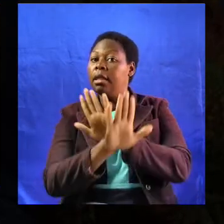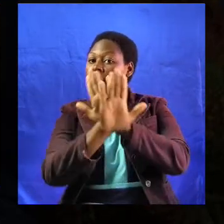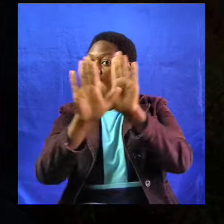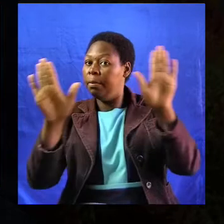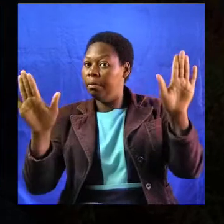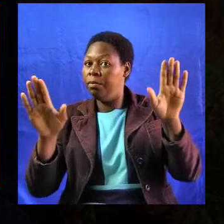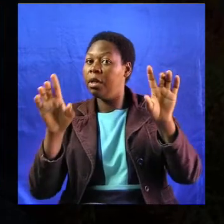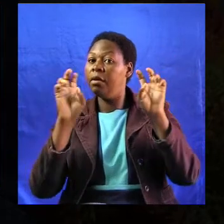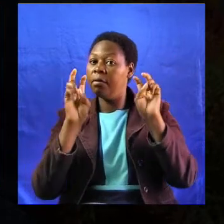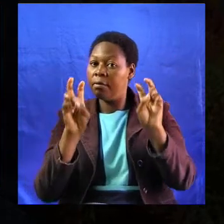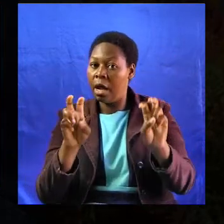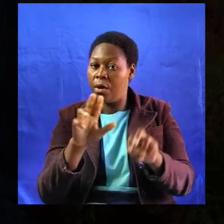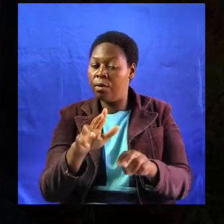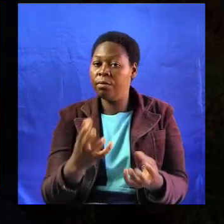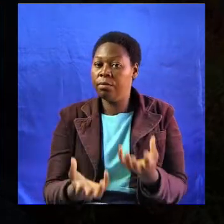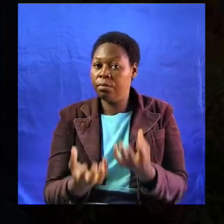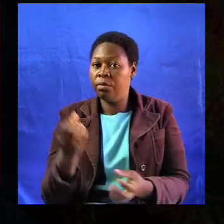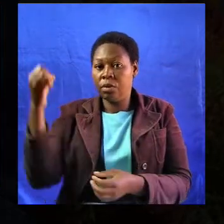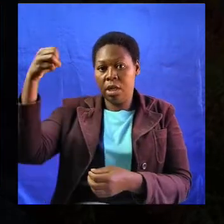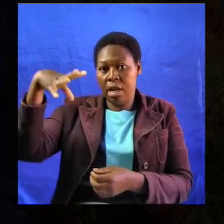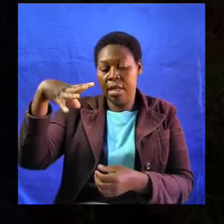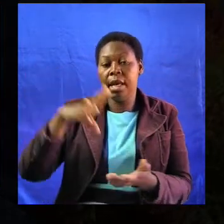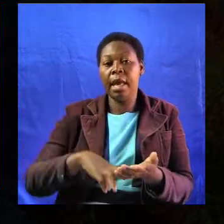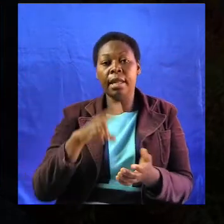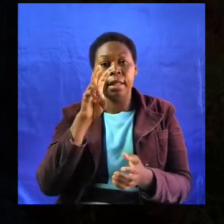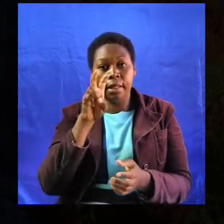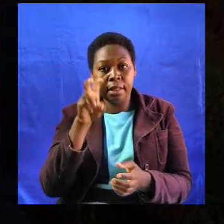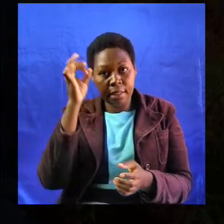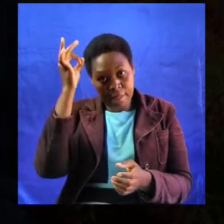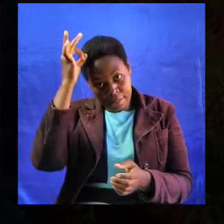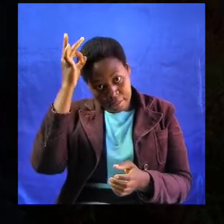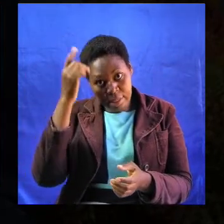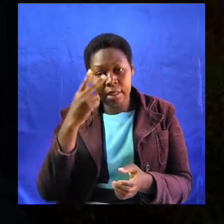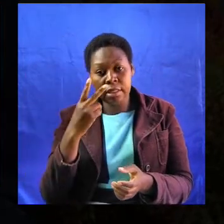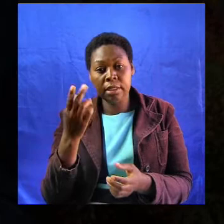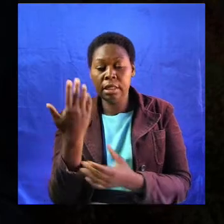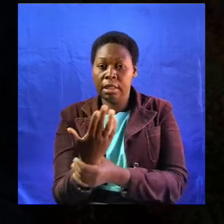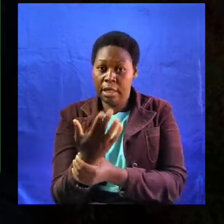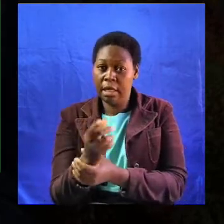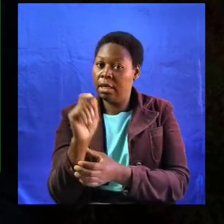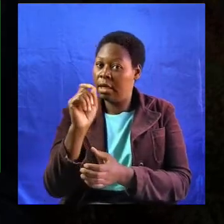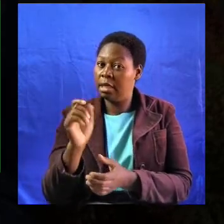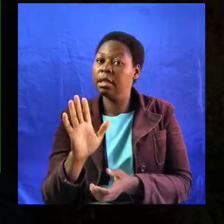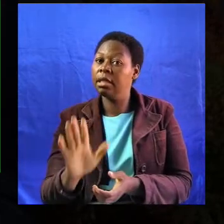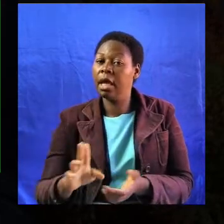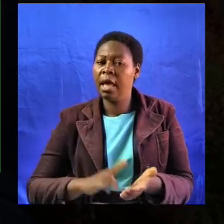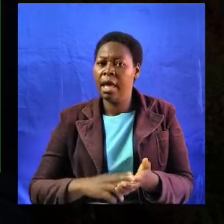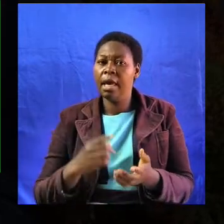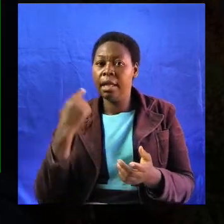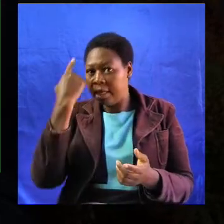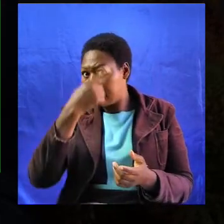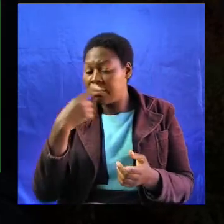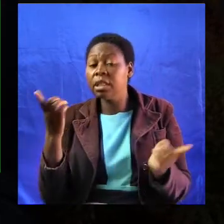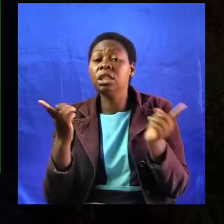chomwenje pasuko ramadziro eimba yamambo. Mambo akaona chanza choruoko rwakanga ruchinyora. Ipapo chiso chamambo